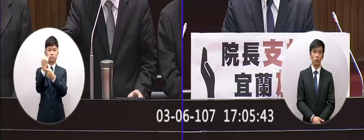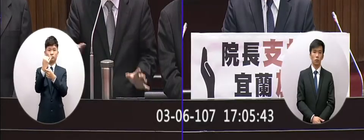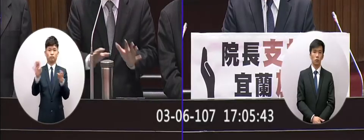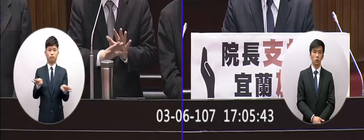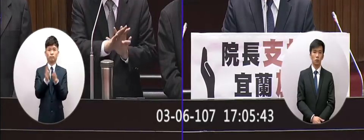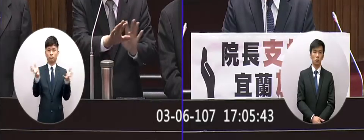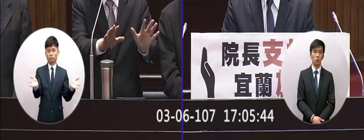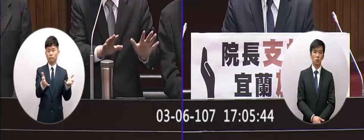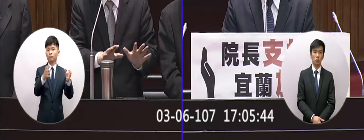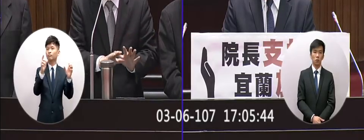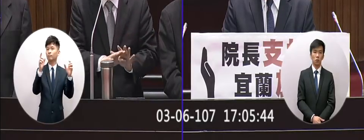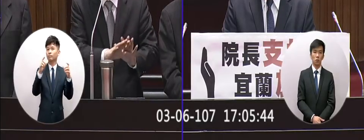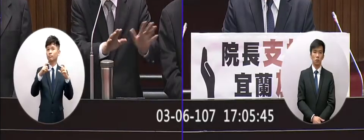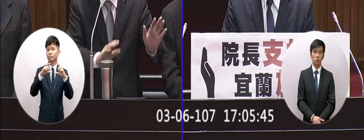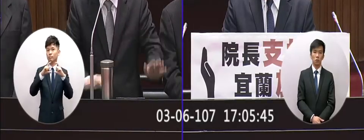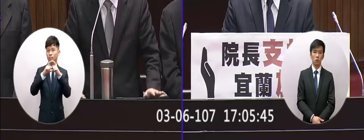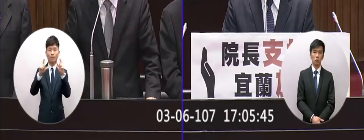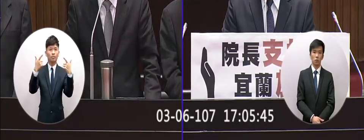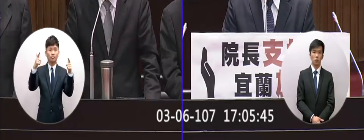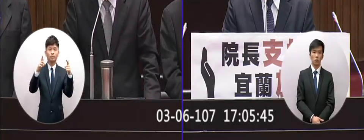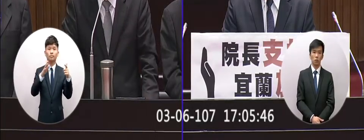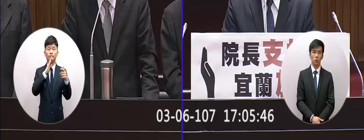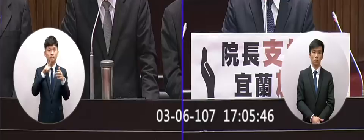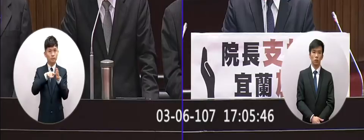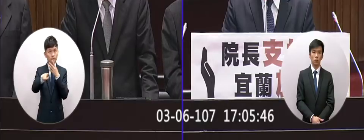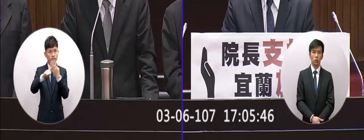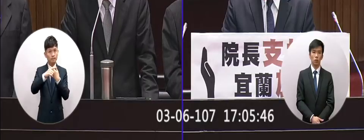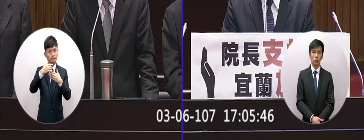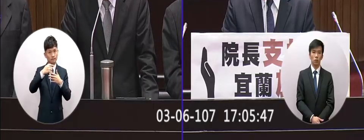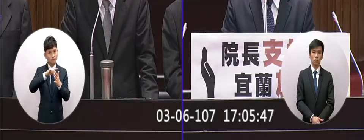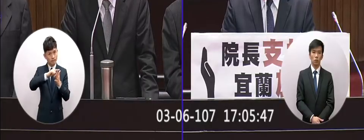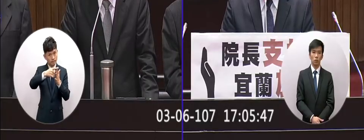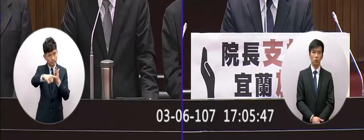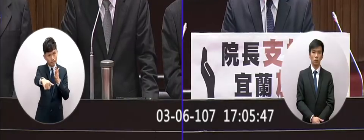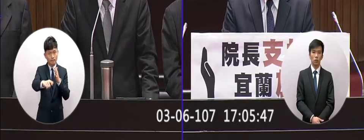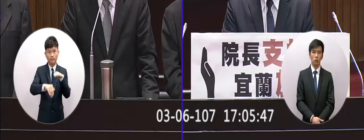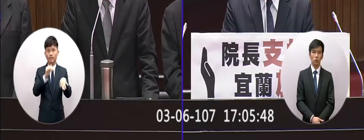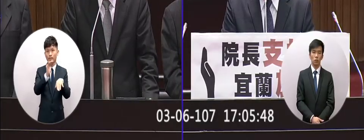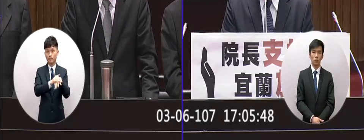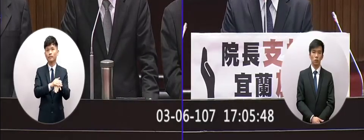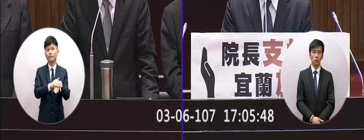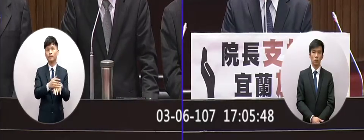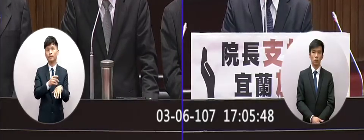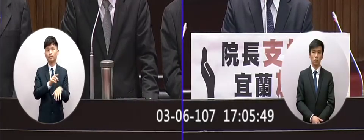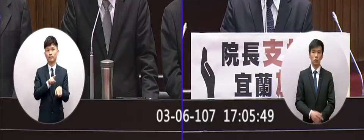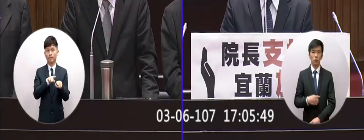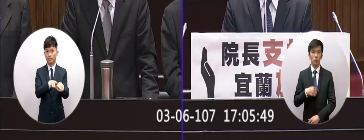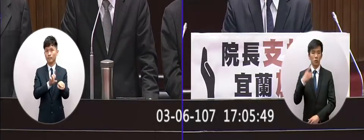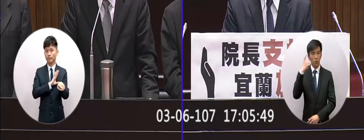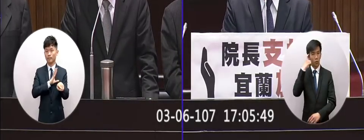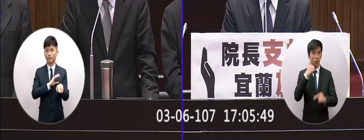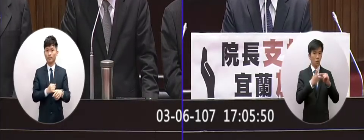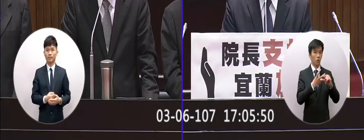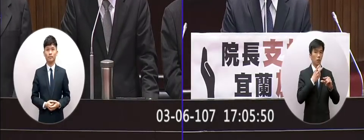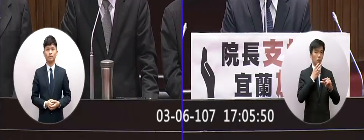工，必然是经过要专业的程序去进行。 对，我想中央跟地方，